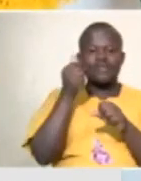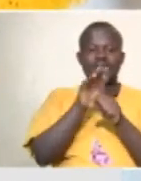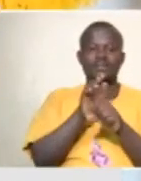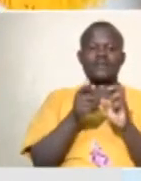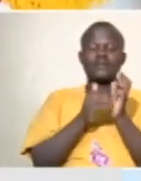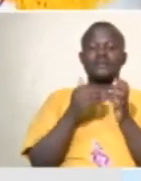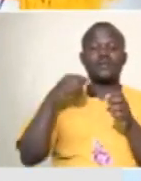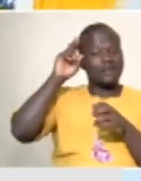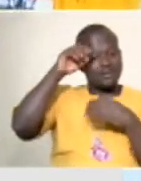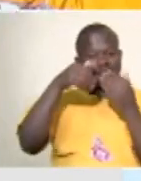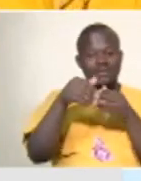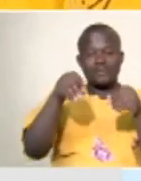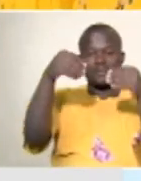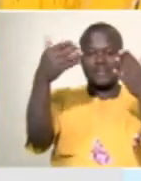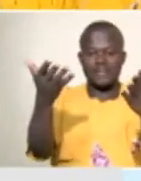ahubwo akumva